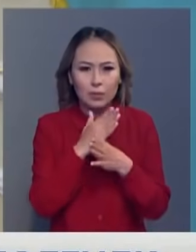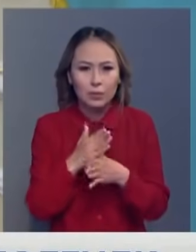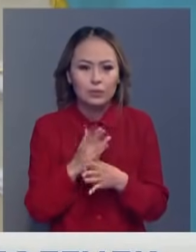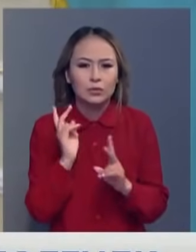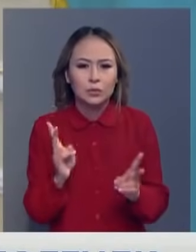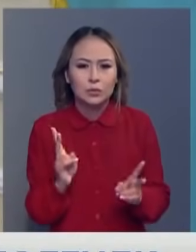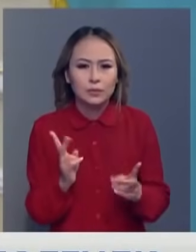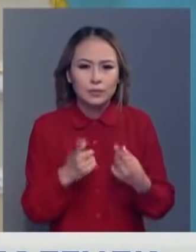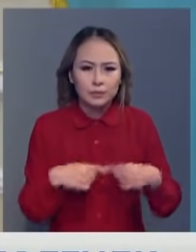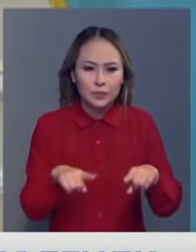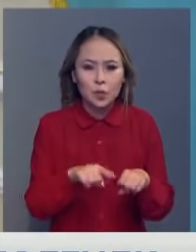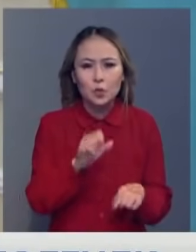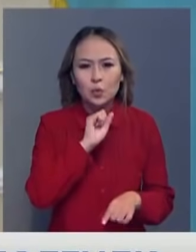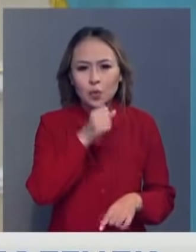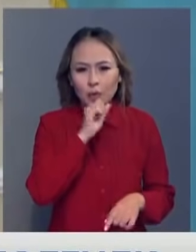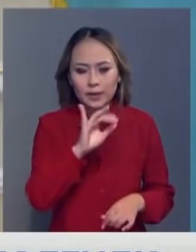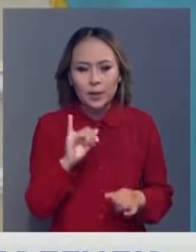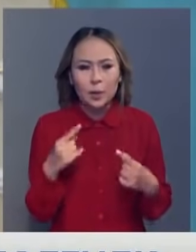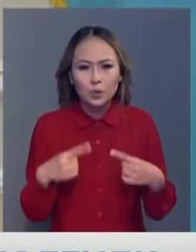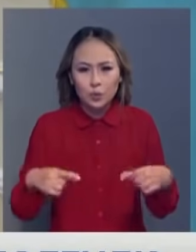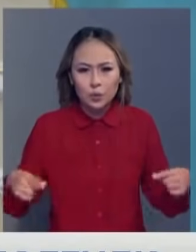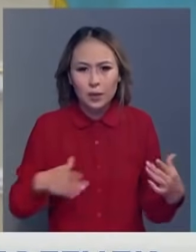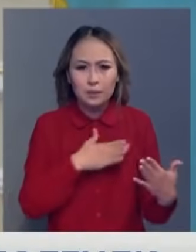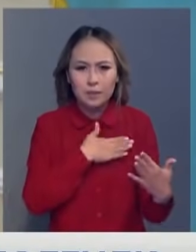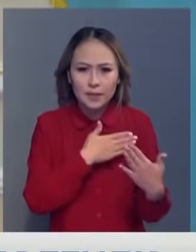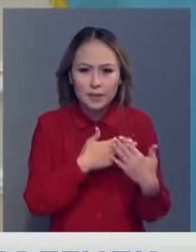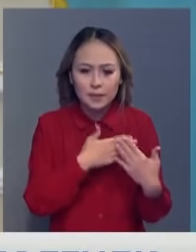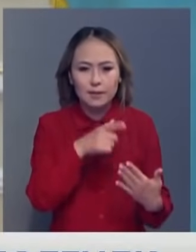өкілдері, журналистер және басқа да белсенді